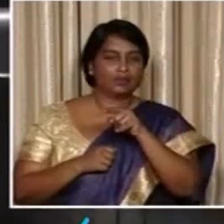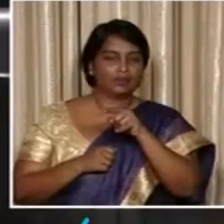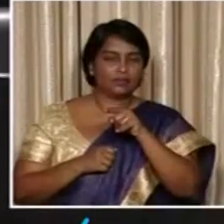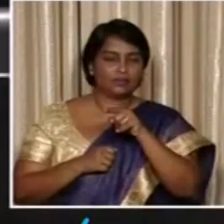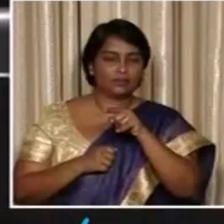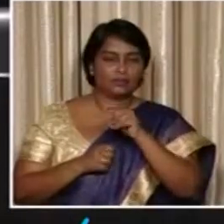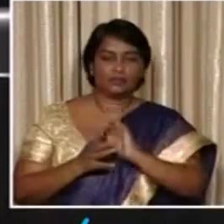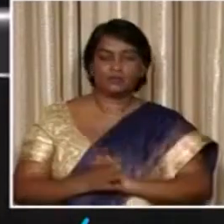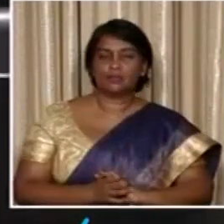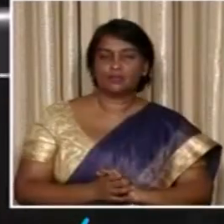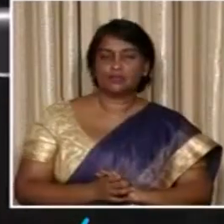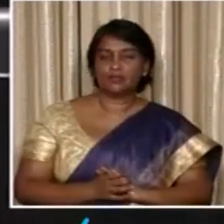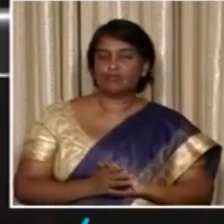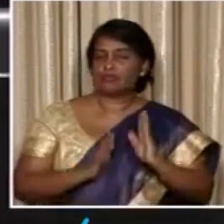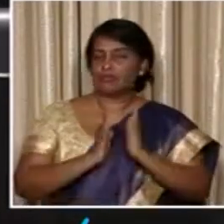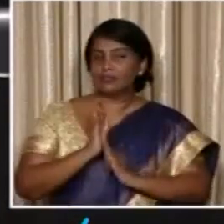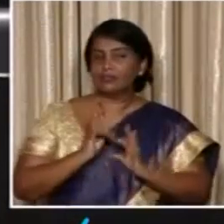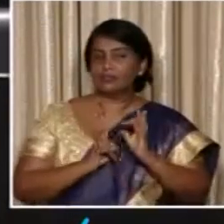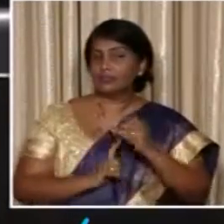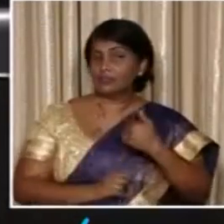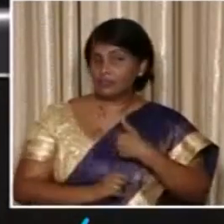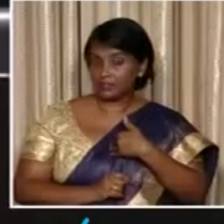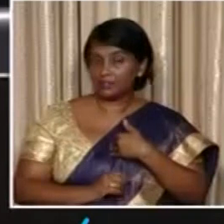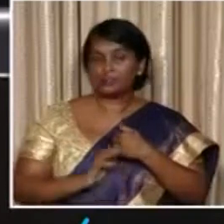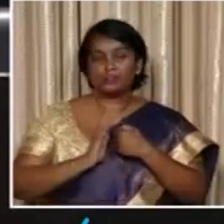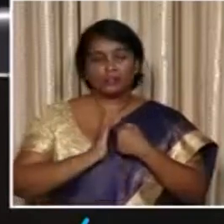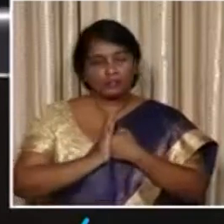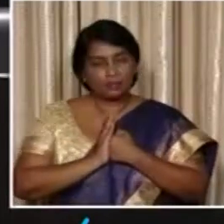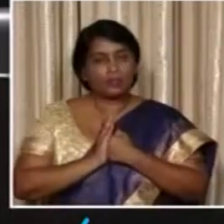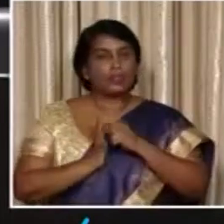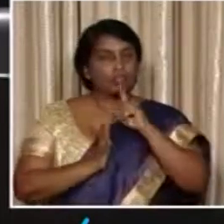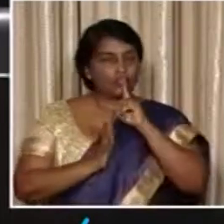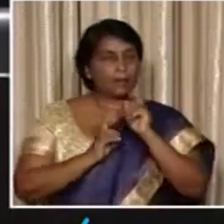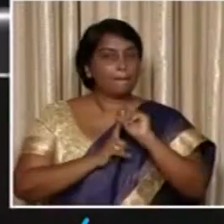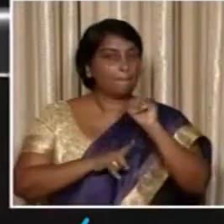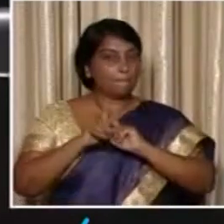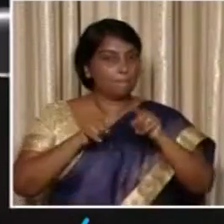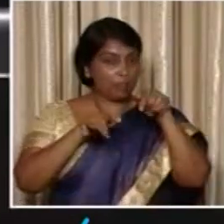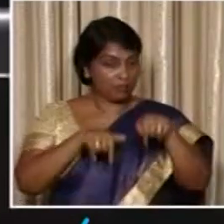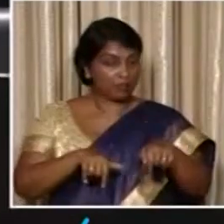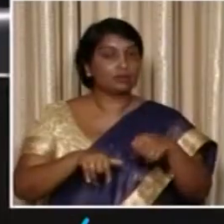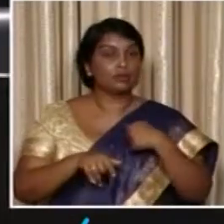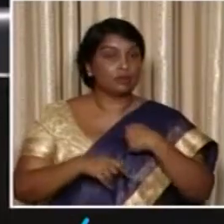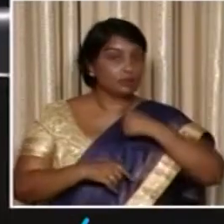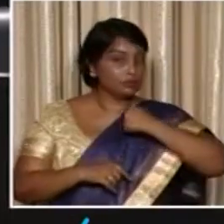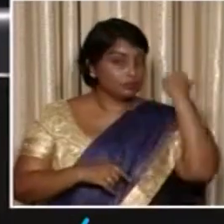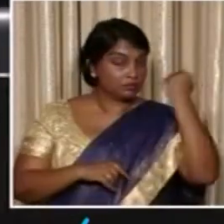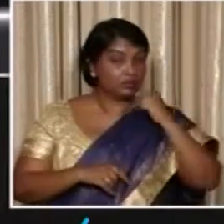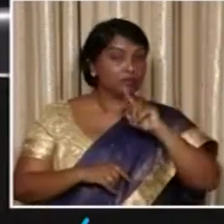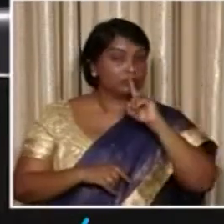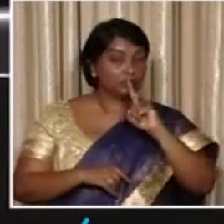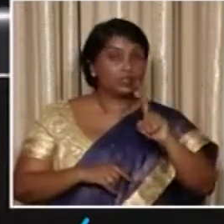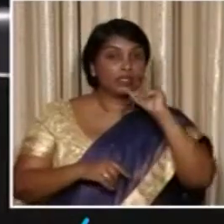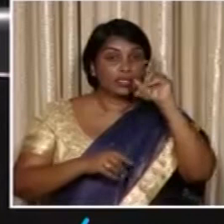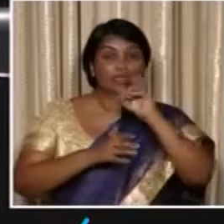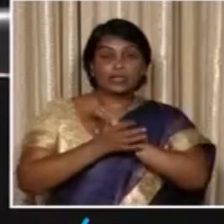කතාවත් එක්ක යන්න. අන්තිතුමා මම ගෞරවනීය විදිහට ඔබතුමා ඉන්න පාර්ලිමේන්තුවේ ඉන්න මන්ත්‍රීවරයෙක් විදිහට මගේ කතාවෙදි කිව්වේ